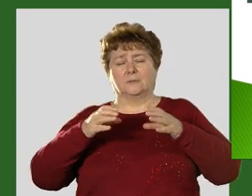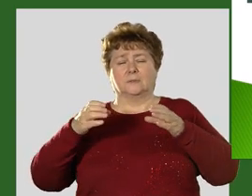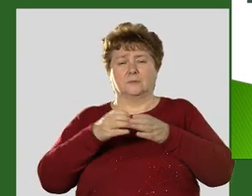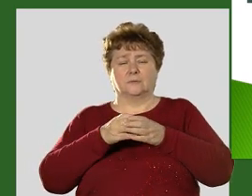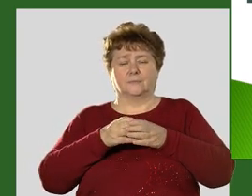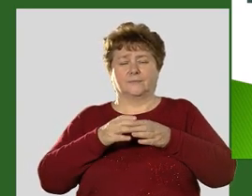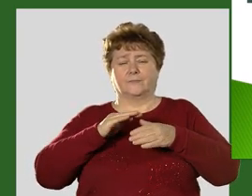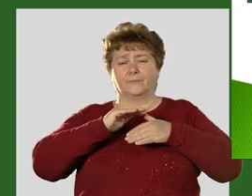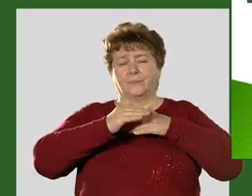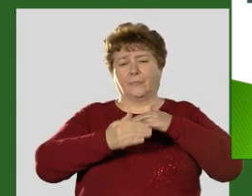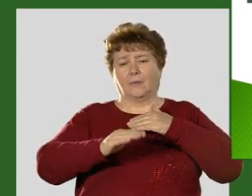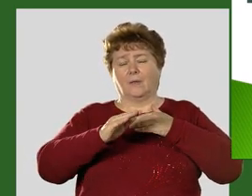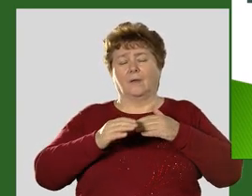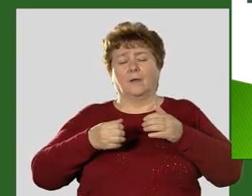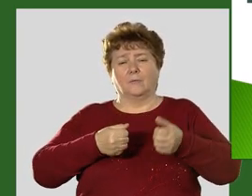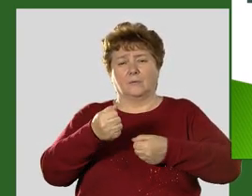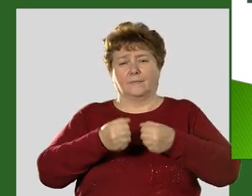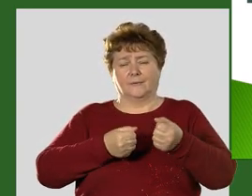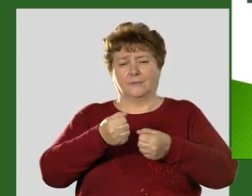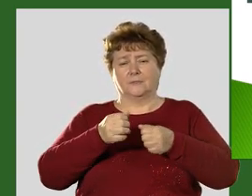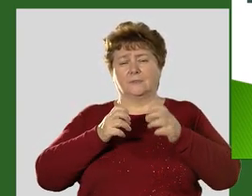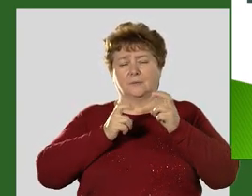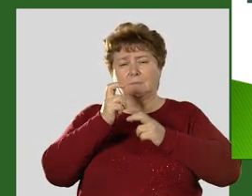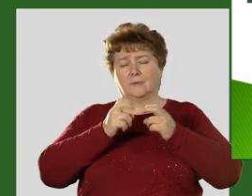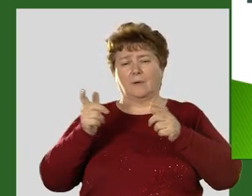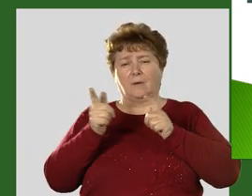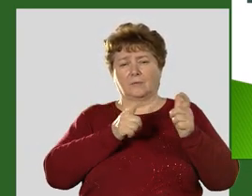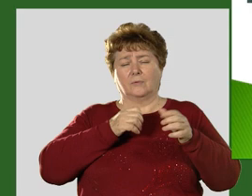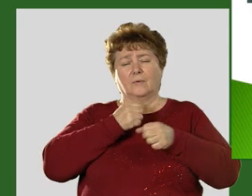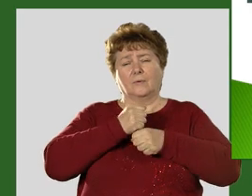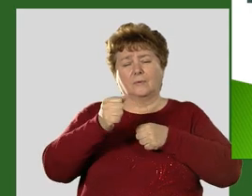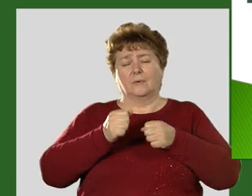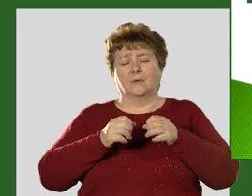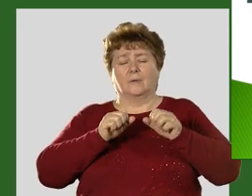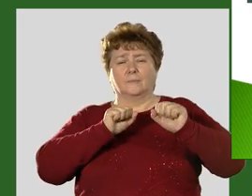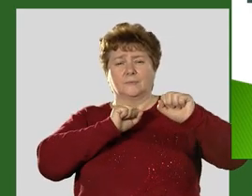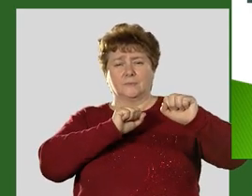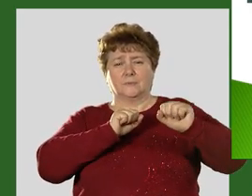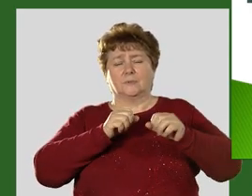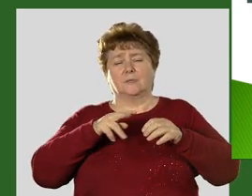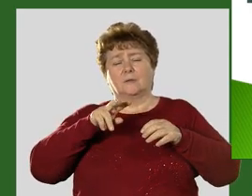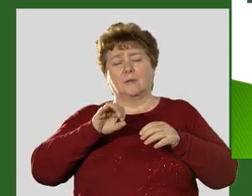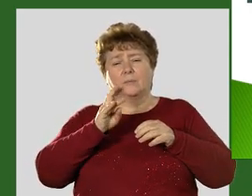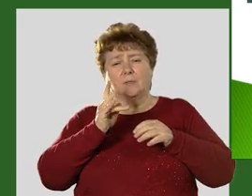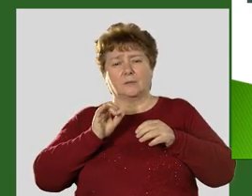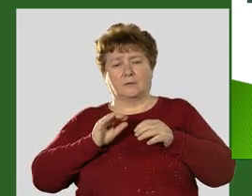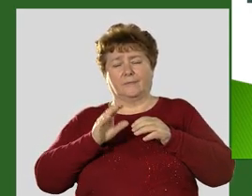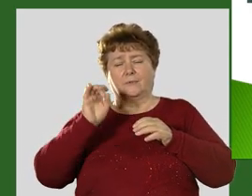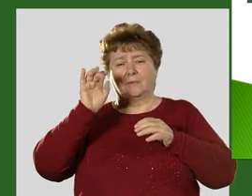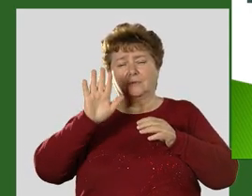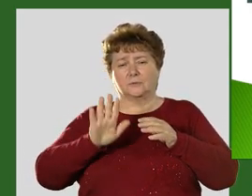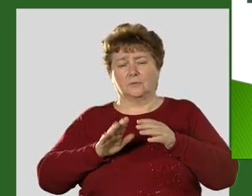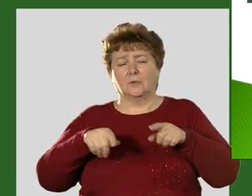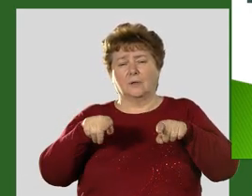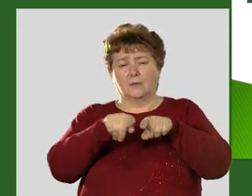континента. По словам руководителей предприятия, они готовы выпускать бронированные и ламинированные стекла.